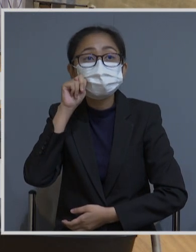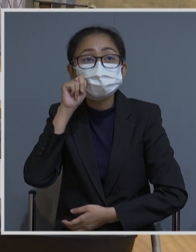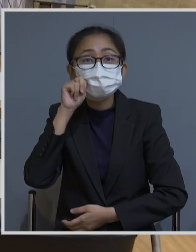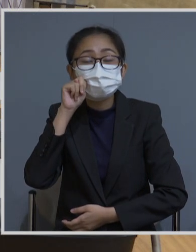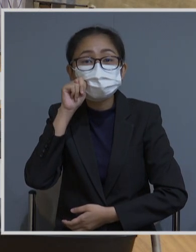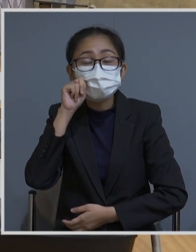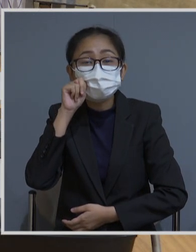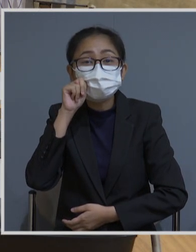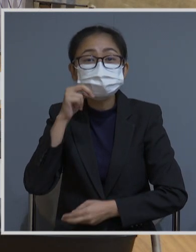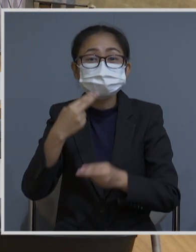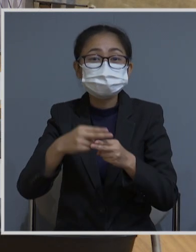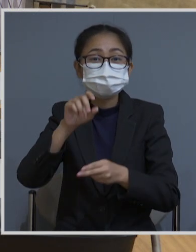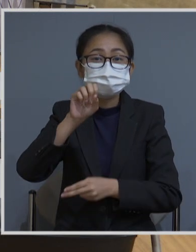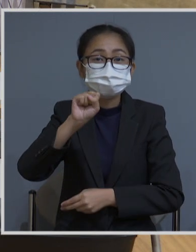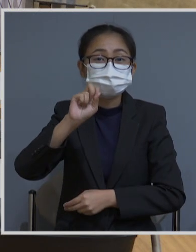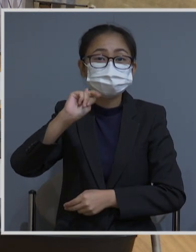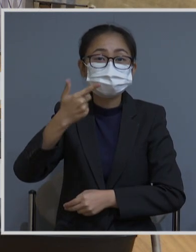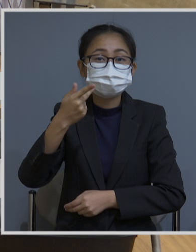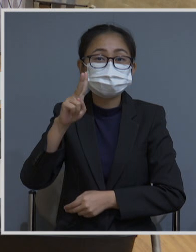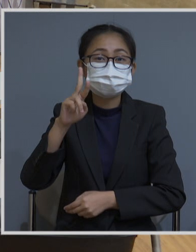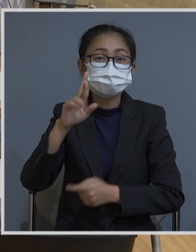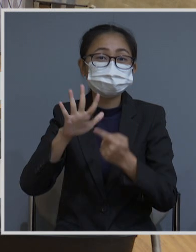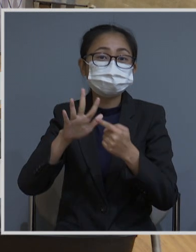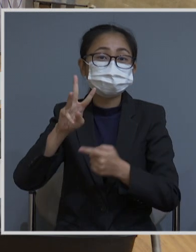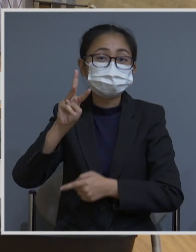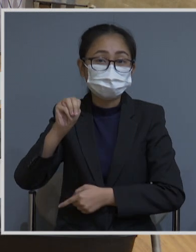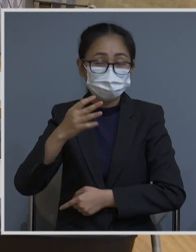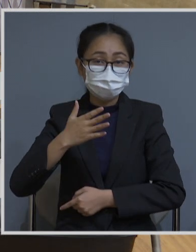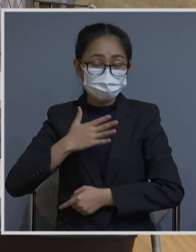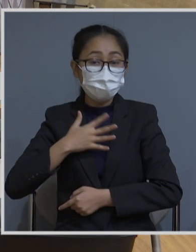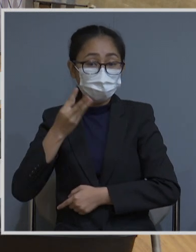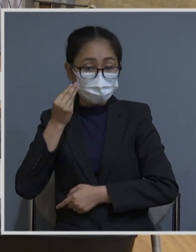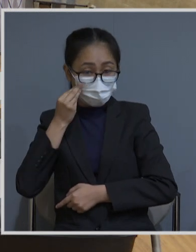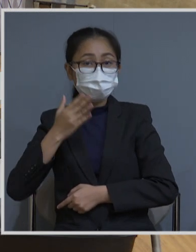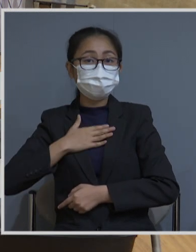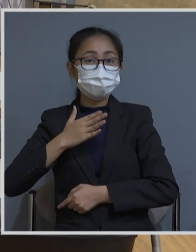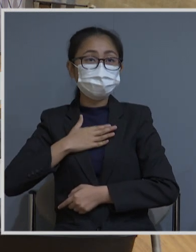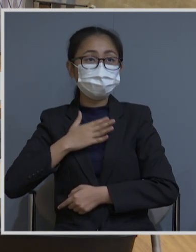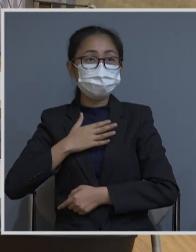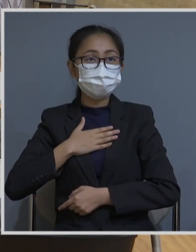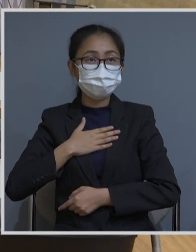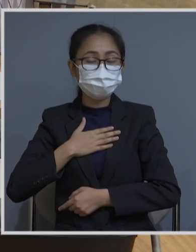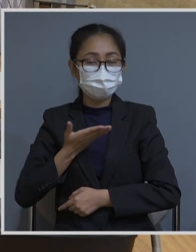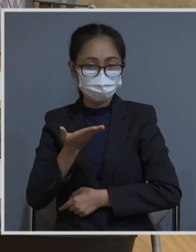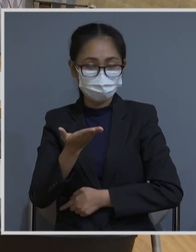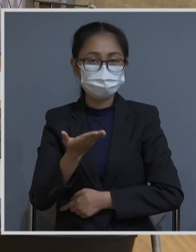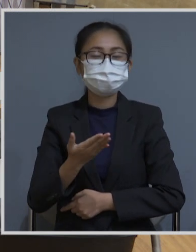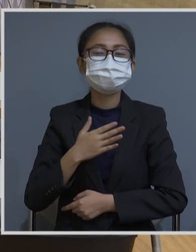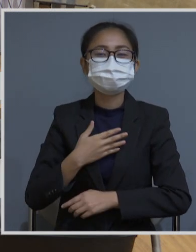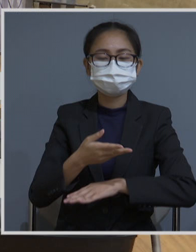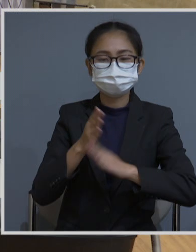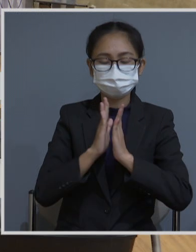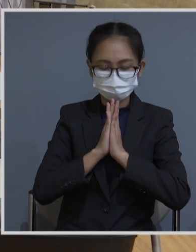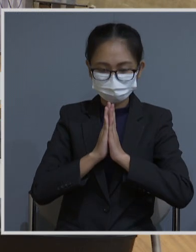สำหรับดีตอบไม่ตรงผมมีสิทธิ์ที่จะใช้สิทธิ์ความเป็นสอนหน่อยครับยินดีครับกระเบื้องท่านประธาน